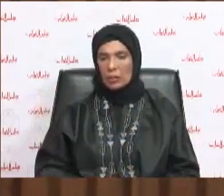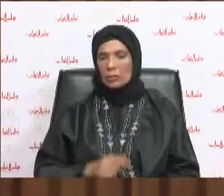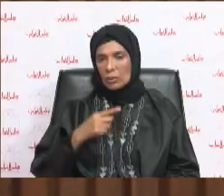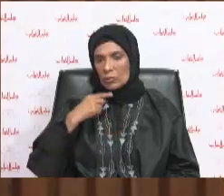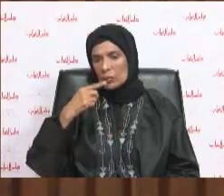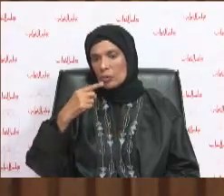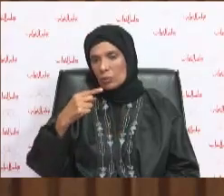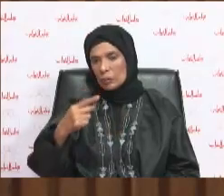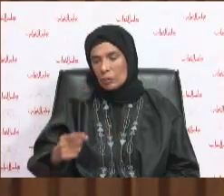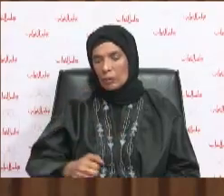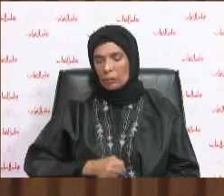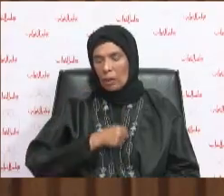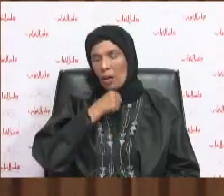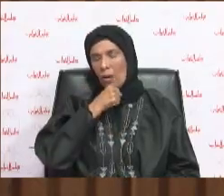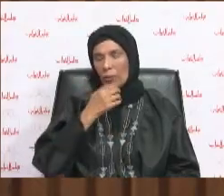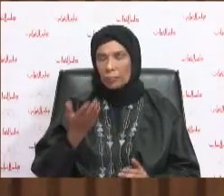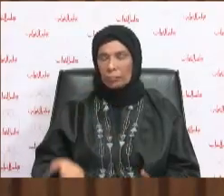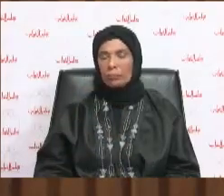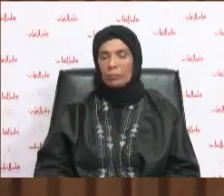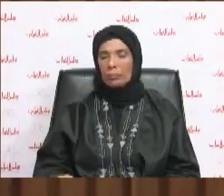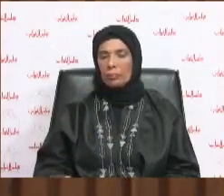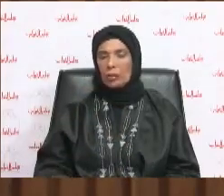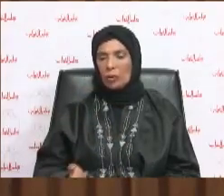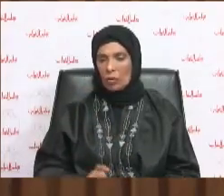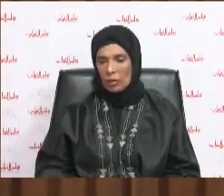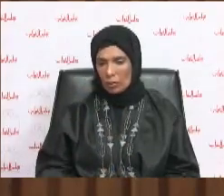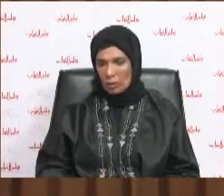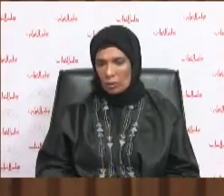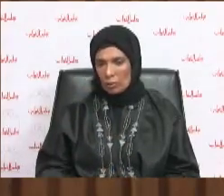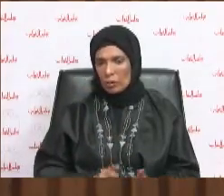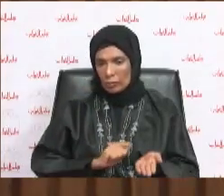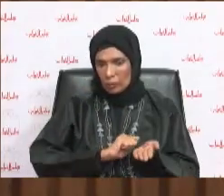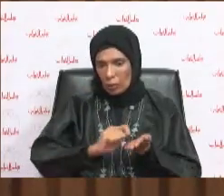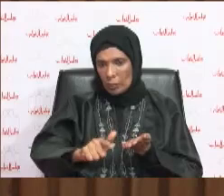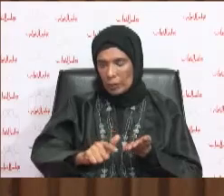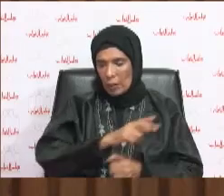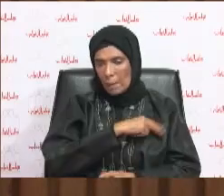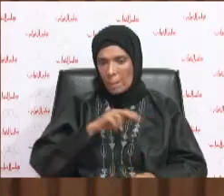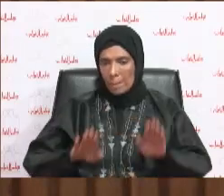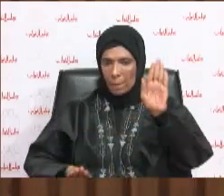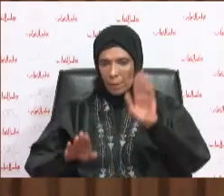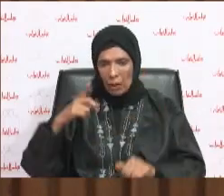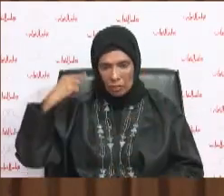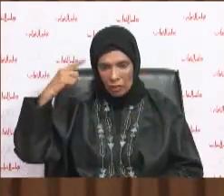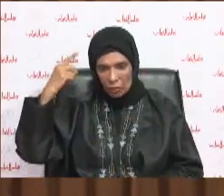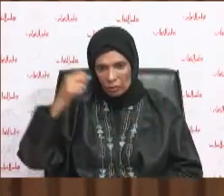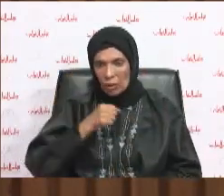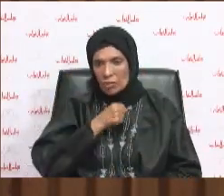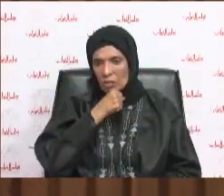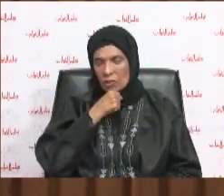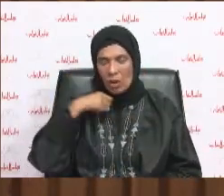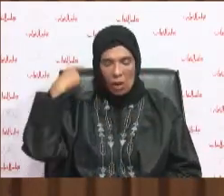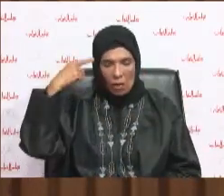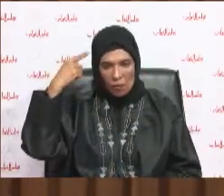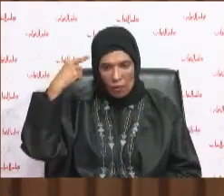يتكلمون عن تقاعدهم الموجود. هذه الرسالة نوجهها حق النواب، لا تفكرون في تقاعدكم، فكروا في الناس اللي